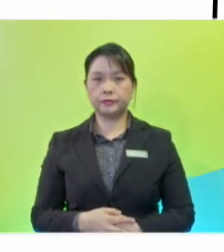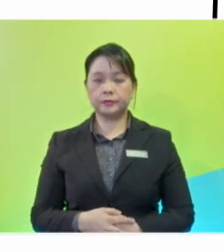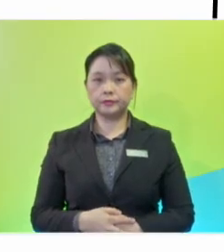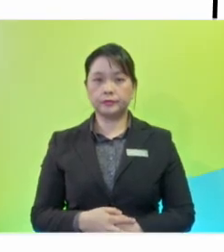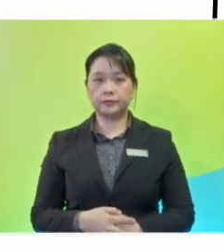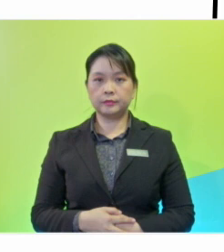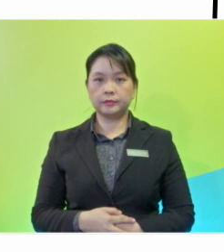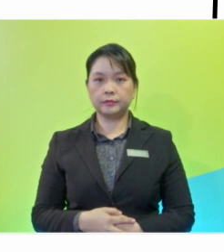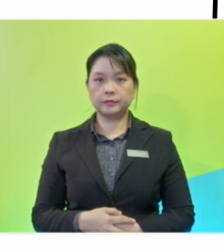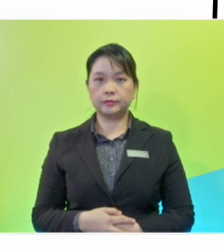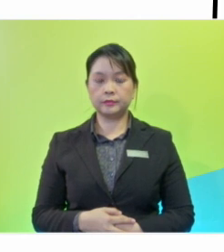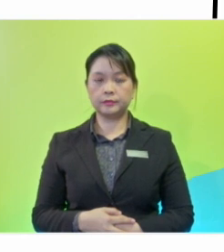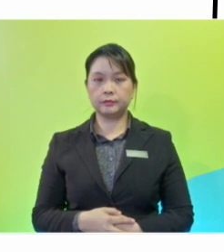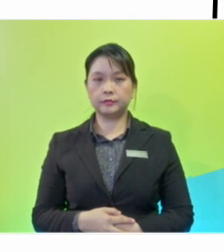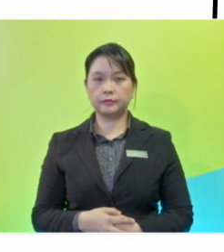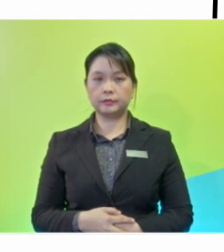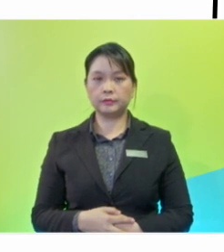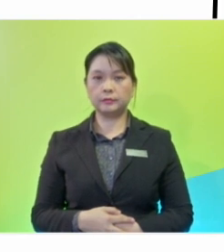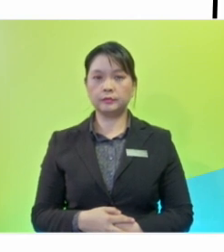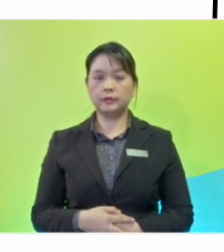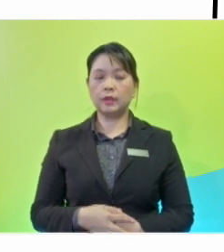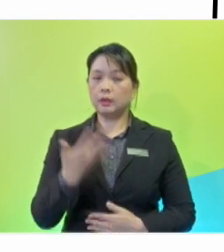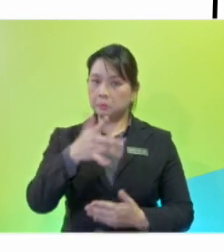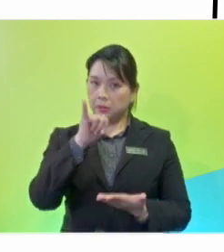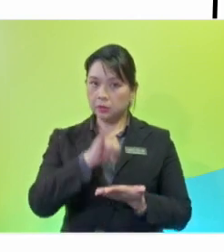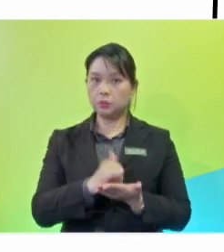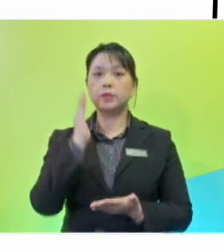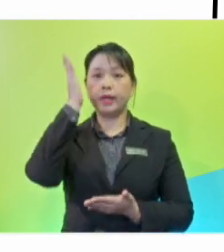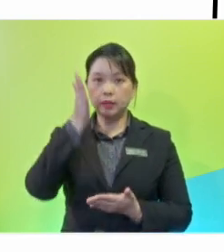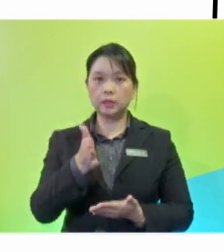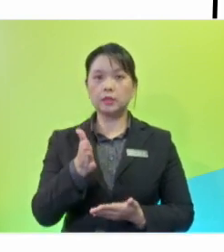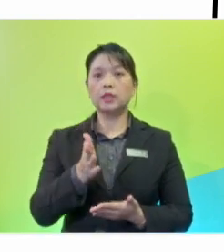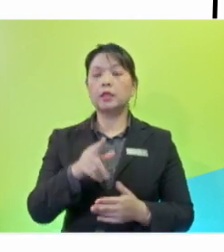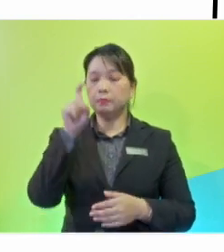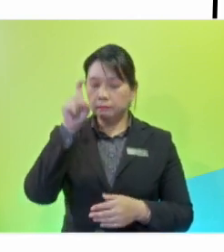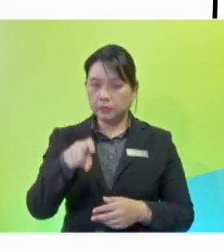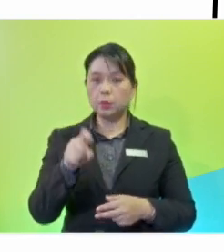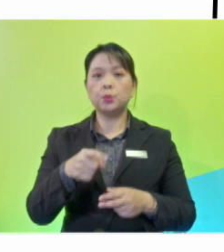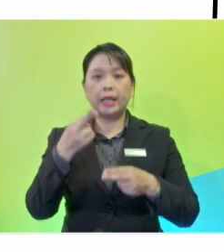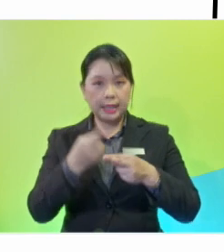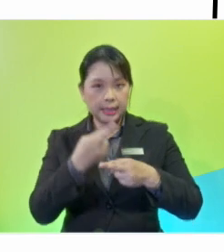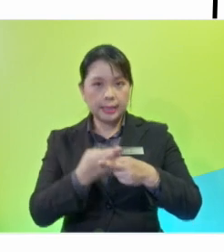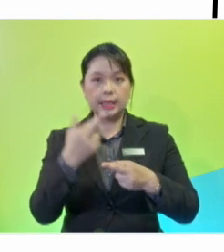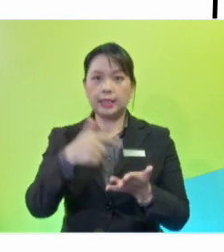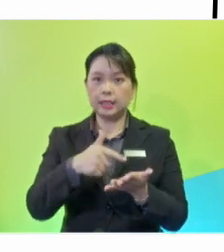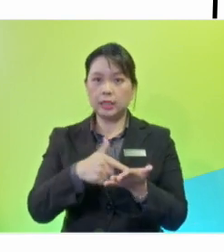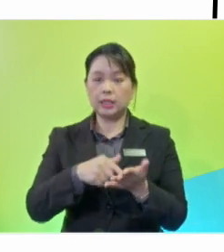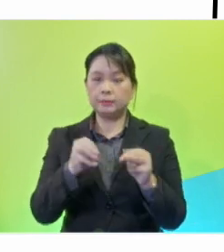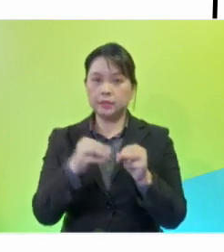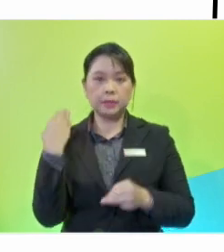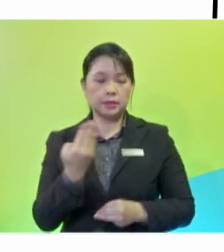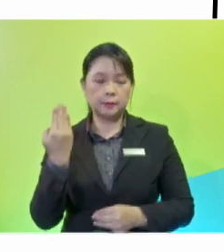begitu 4 M2 so kita pemudakan lagi dia akan dapat X -2 tolak 4 NX + bracket